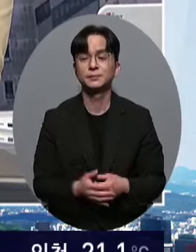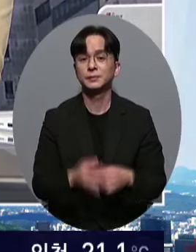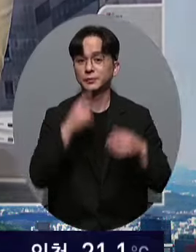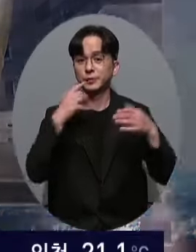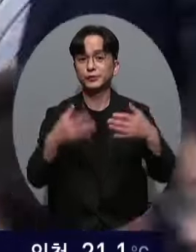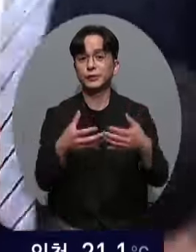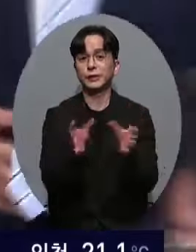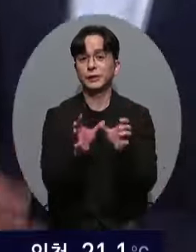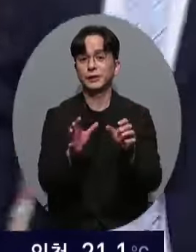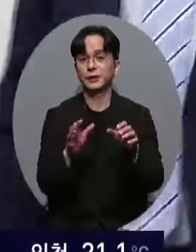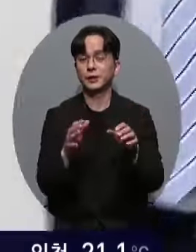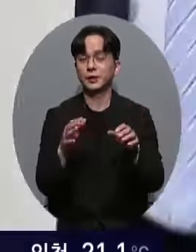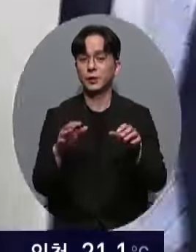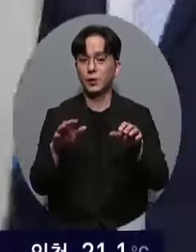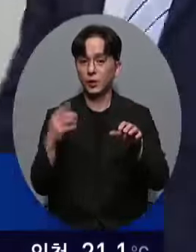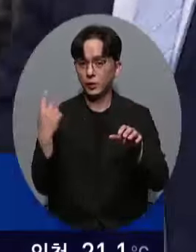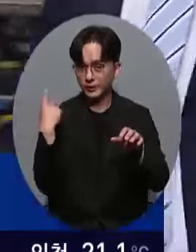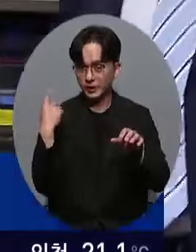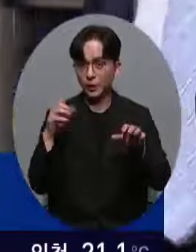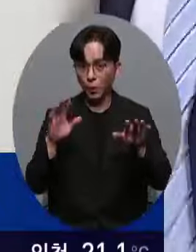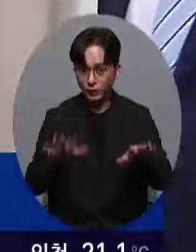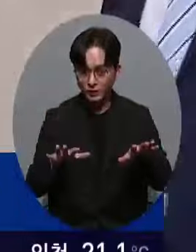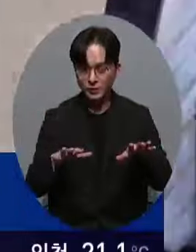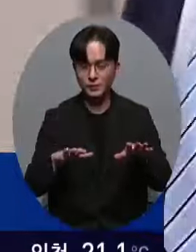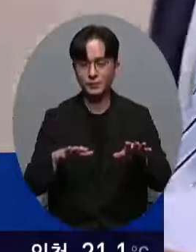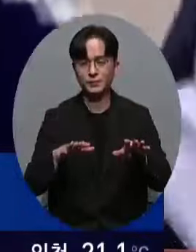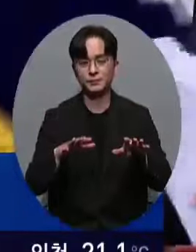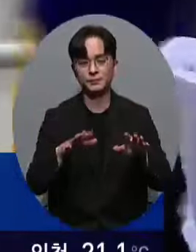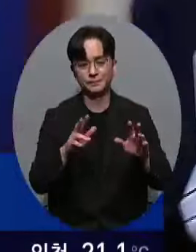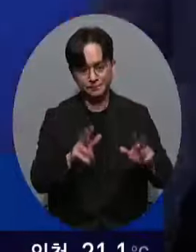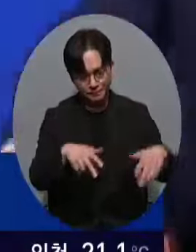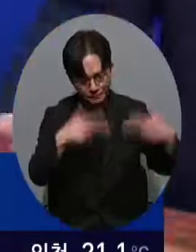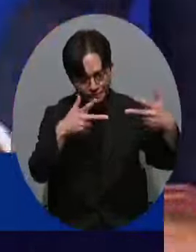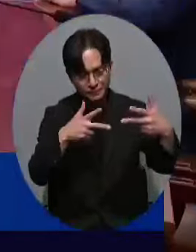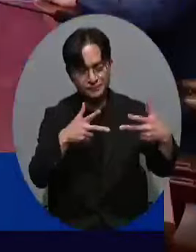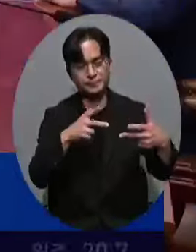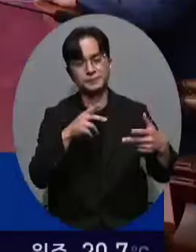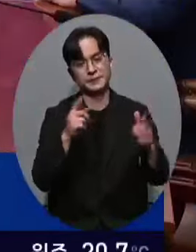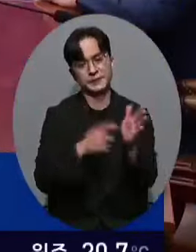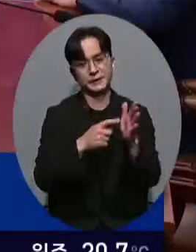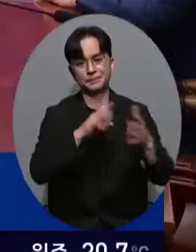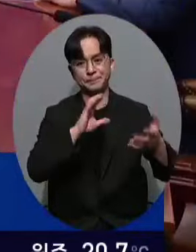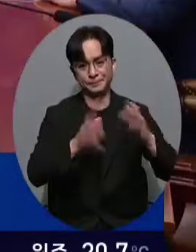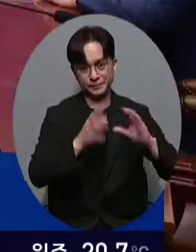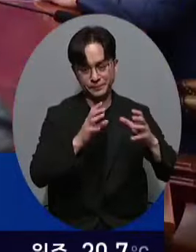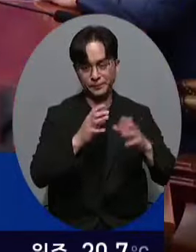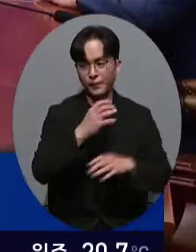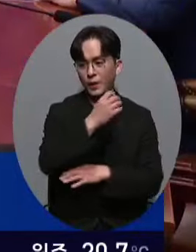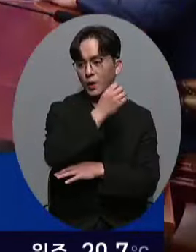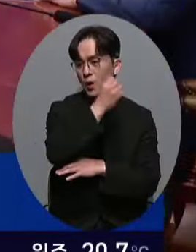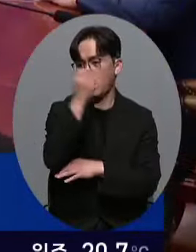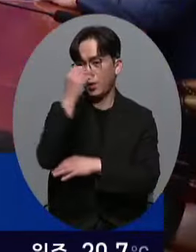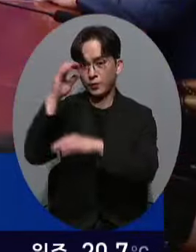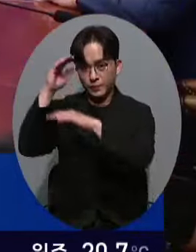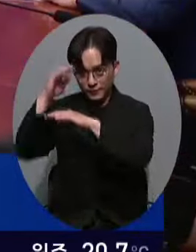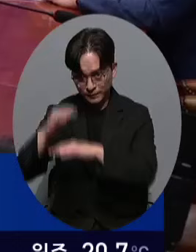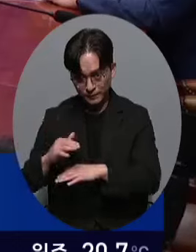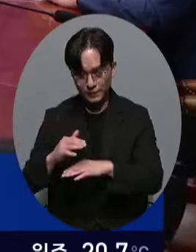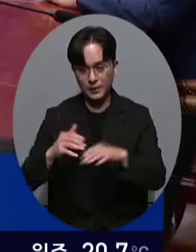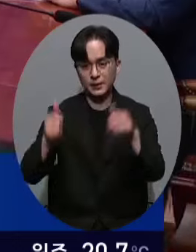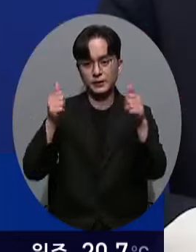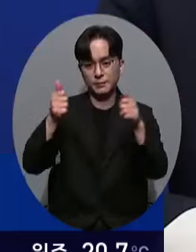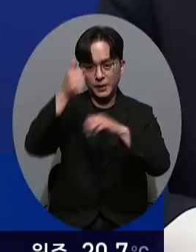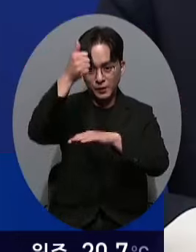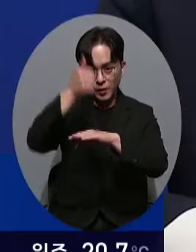민주당은 어제 오늘 두 차례 화상회의를 열고 대응 방안을 논의했습니다. 일단은 언론 보도와 이 판결문을 검토한 뒤